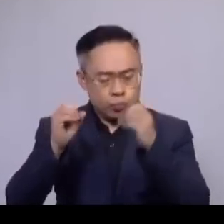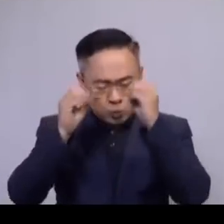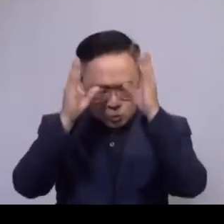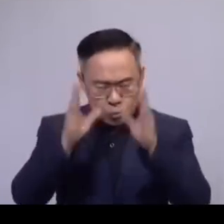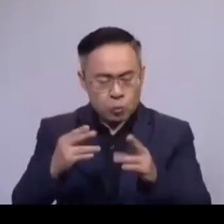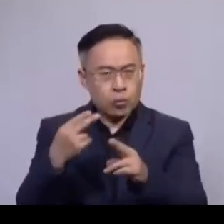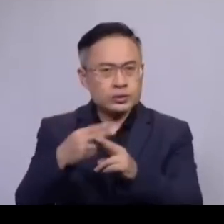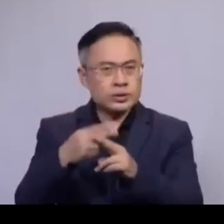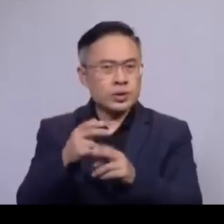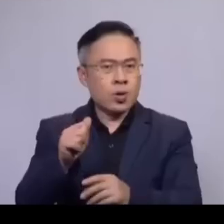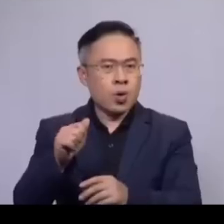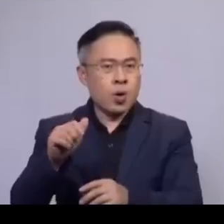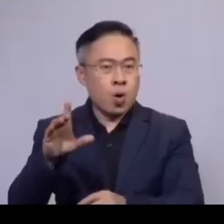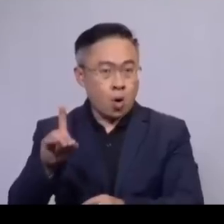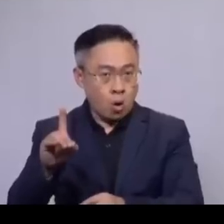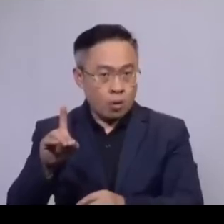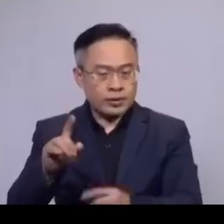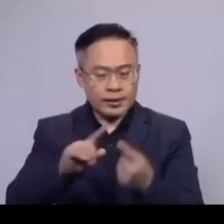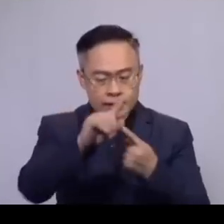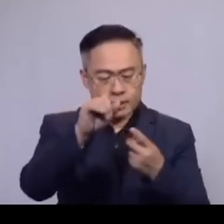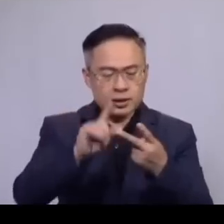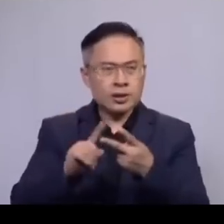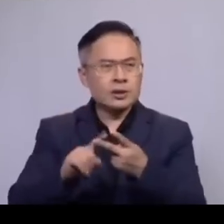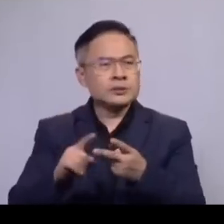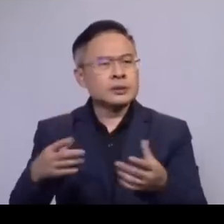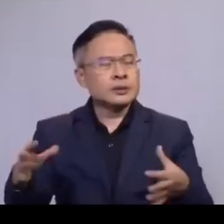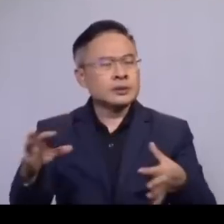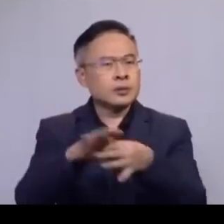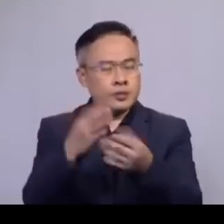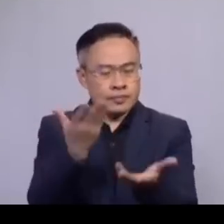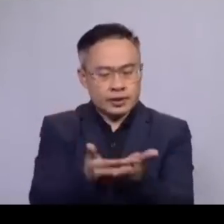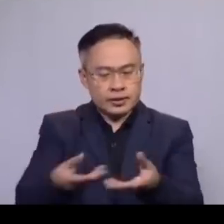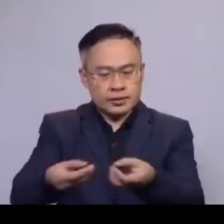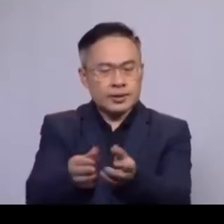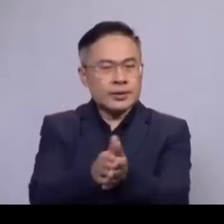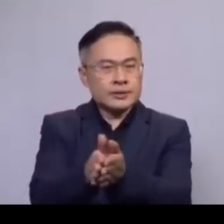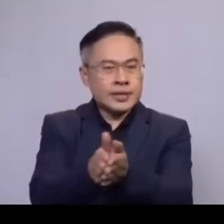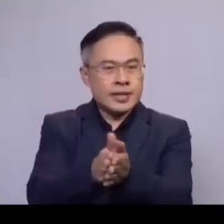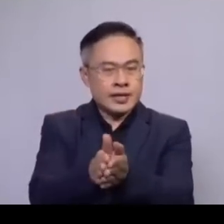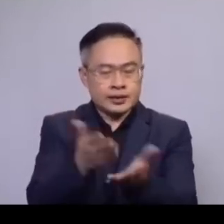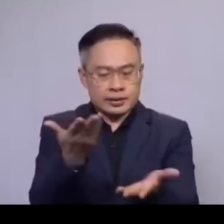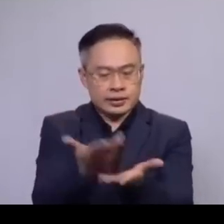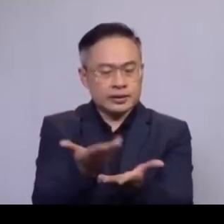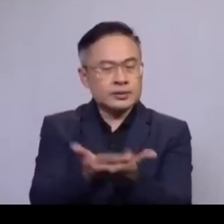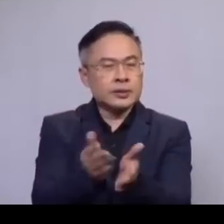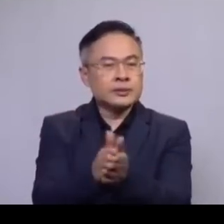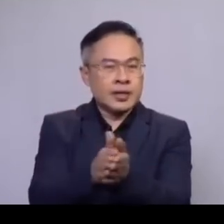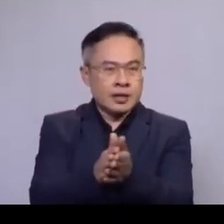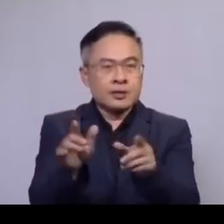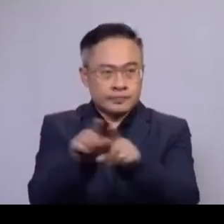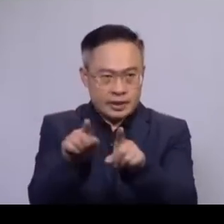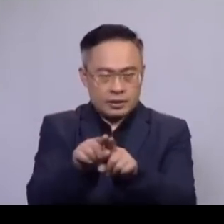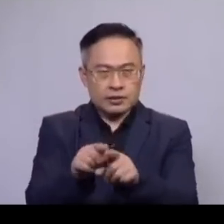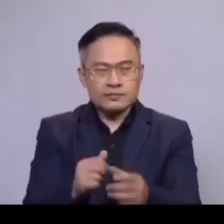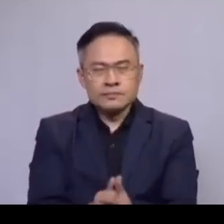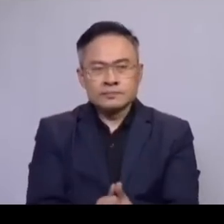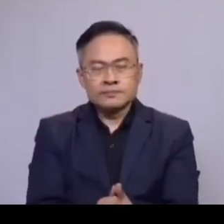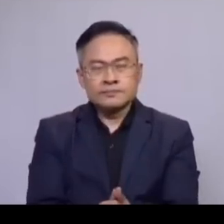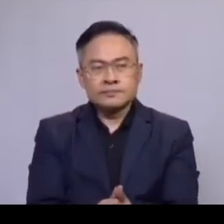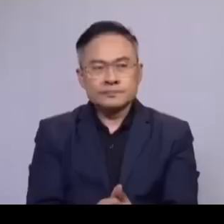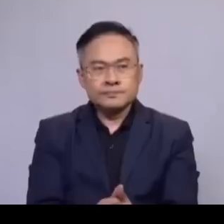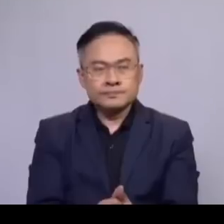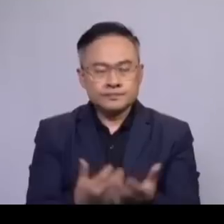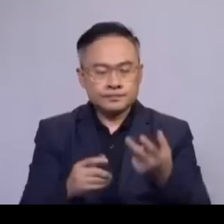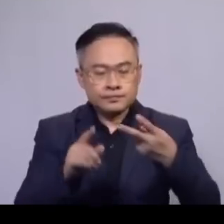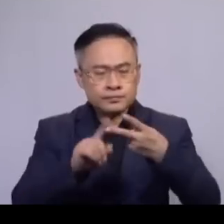ซึ่งเป็นตำรวจที่เสียชีวิตไปก่อนหน้านี้นะครับที่จังหวัดนครปฐมญาติสงสัยนะครับว่ามีการเสียชีวิตลักษณะเดียวกันเลยนะครับรายที่2เป็นญ